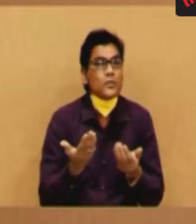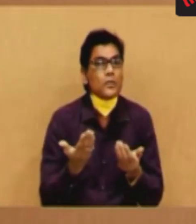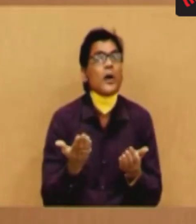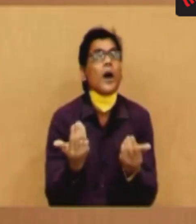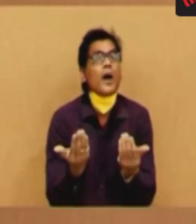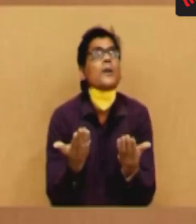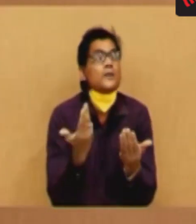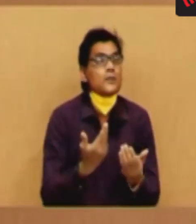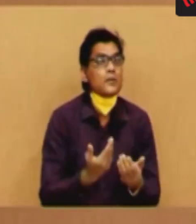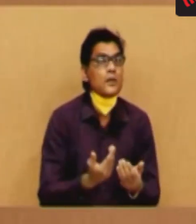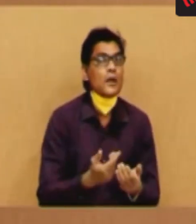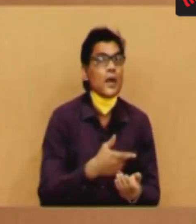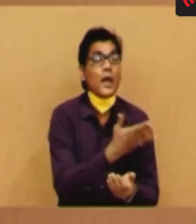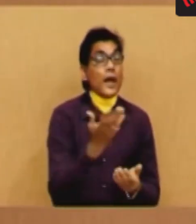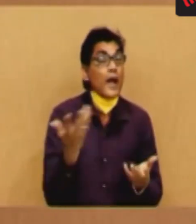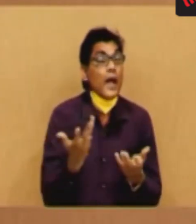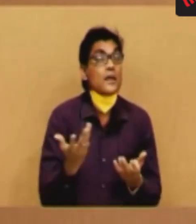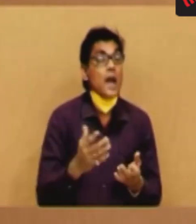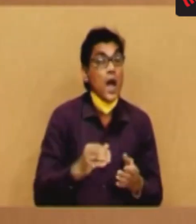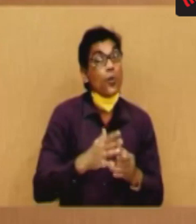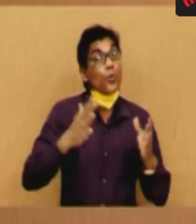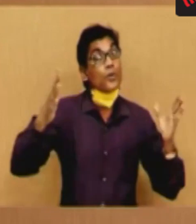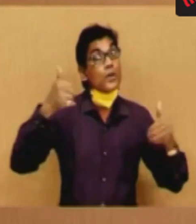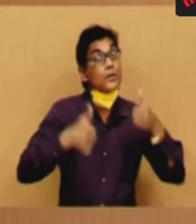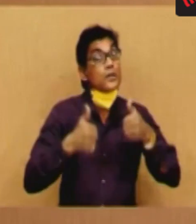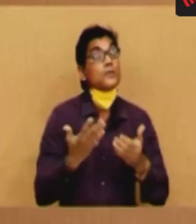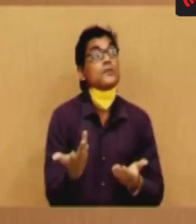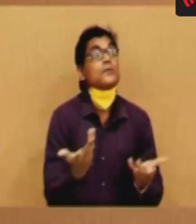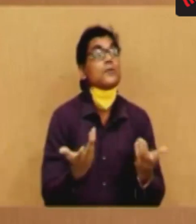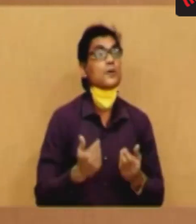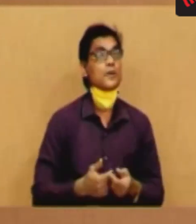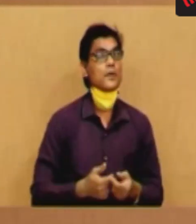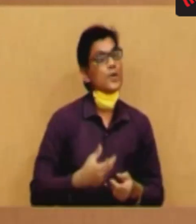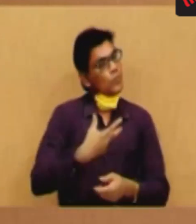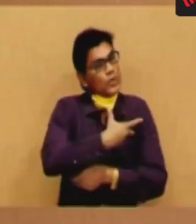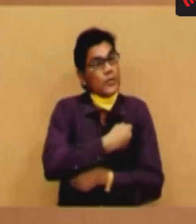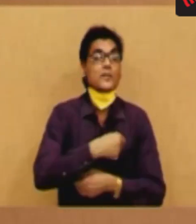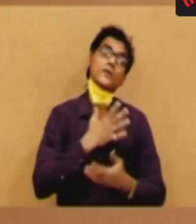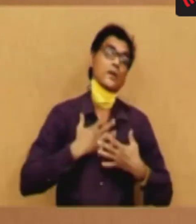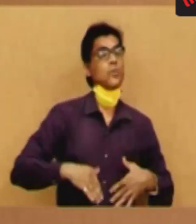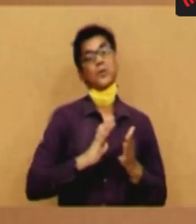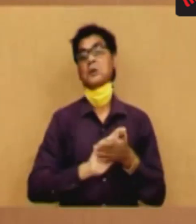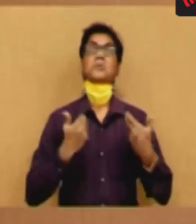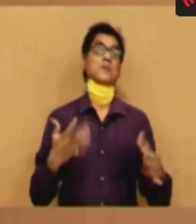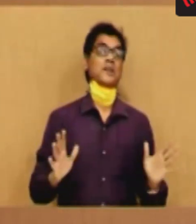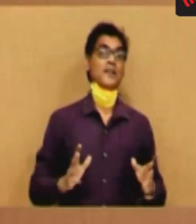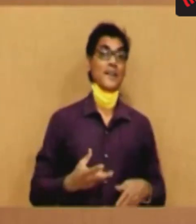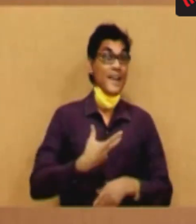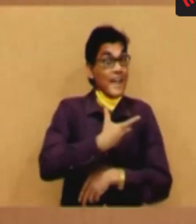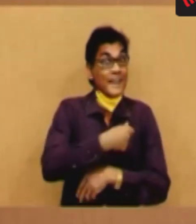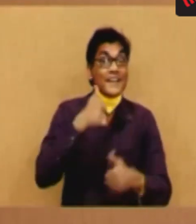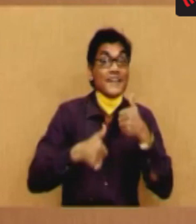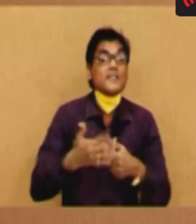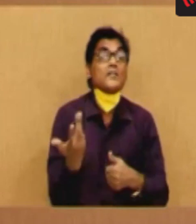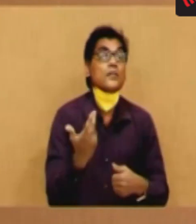आसीबो सेथिपाई काही की आहुरी अधिका टेस्ट दरकार। वैक्सीन तो आसीगला मते वैक्सीन दे देबे काम छिंडी गला काही की टेस्टिंग पई